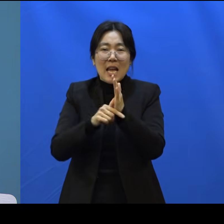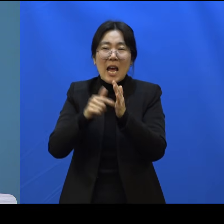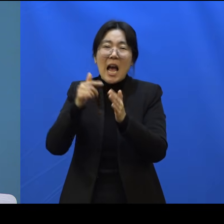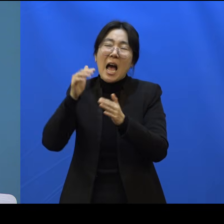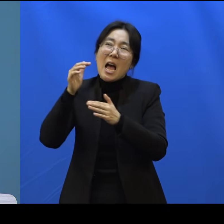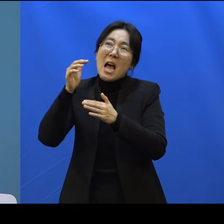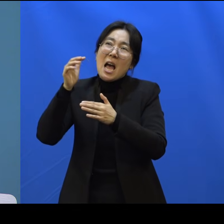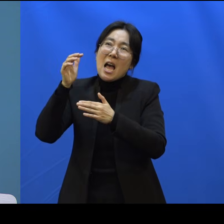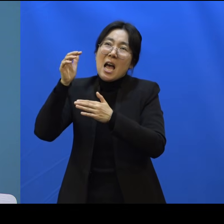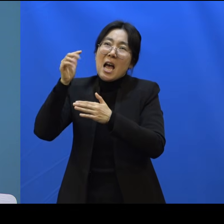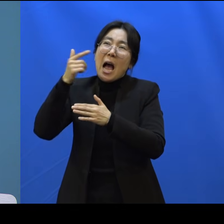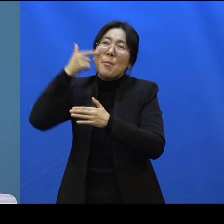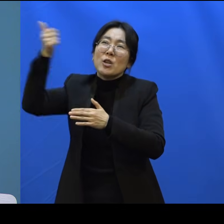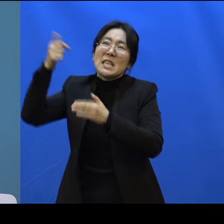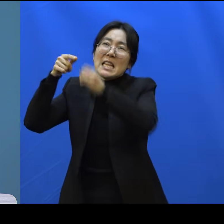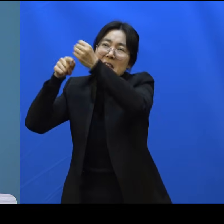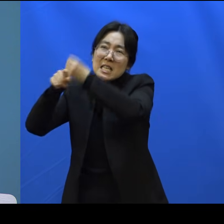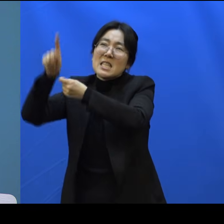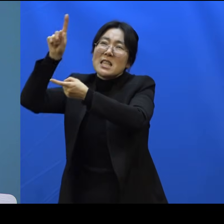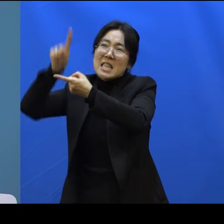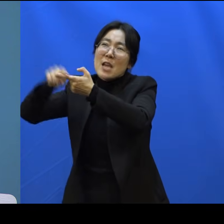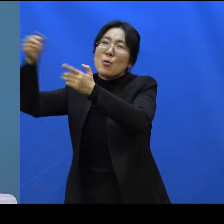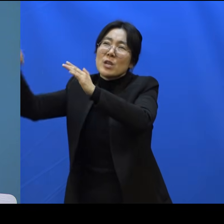원합니다. 그 3번 간절히 기도하잖아요. 그죠?